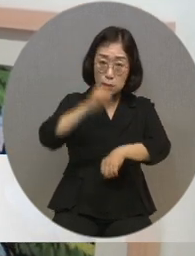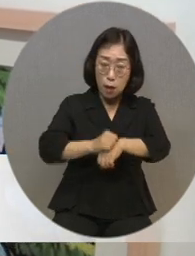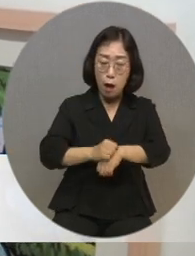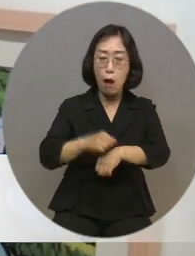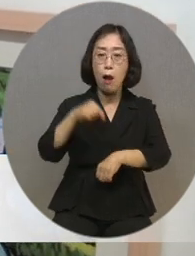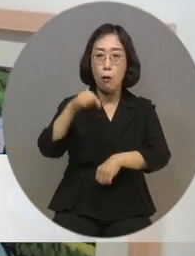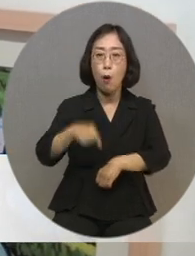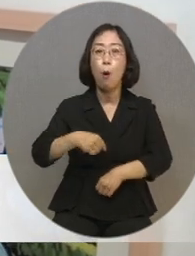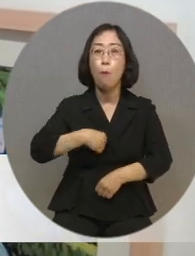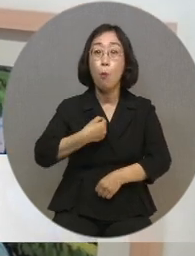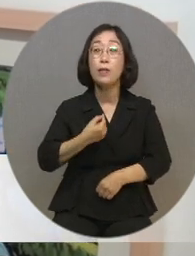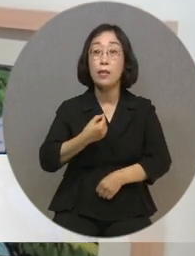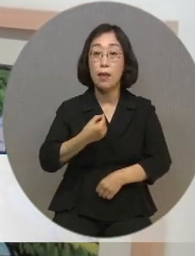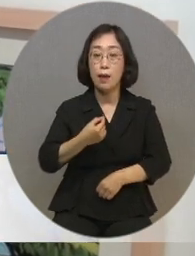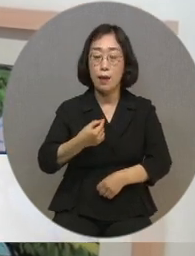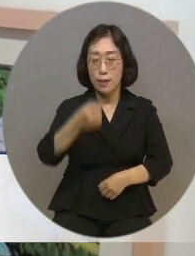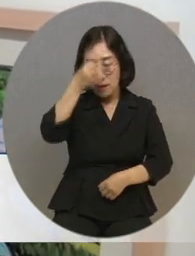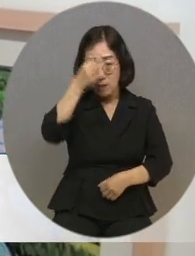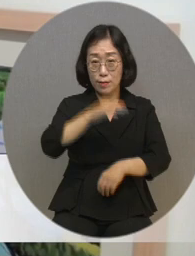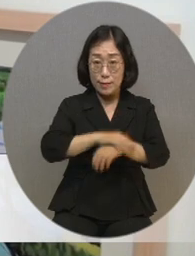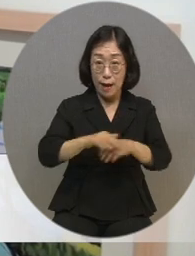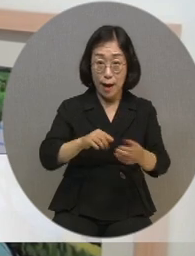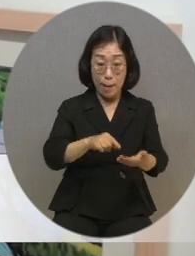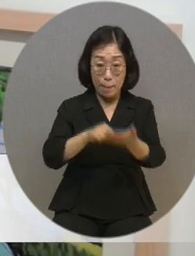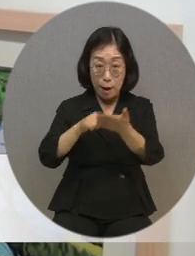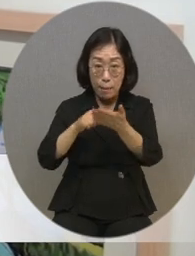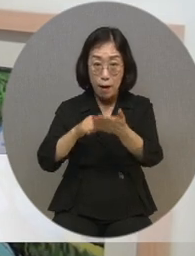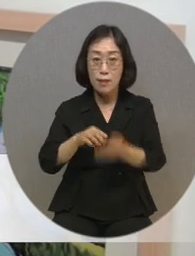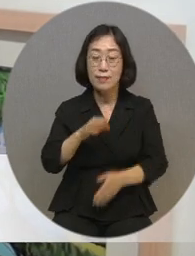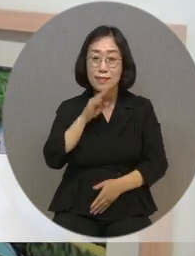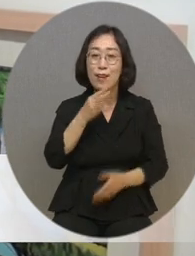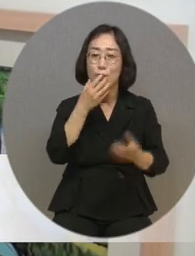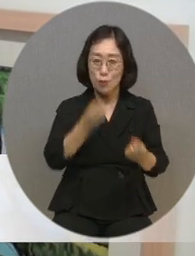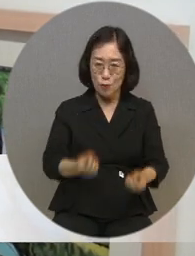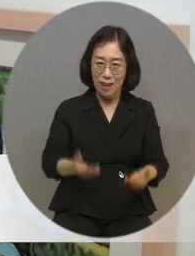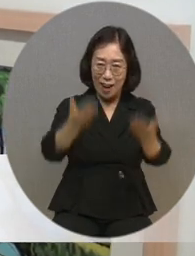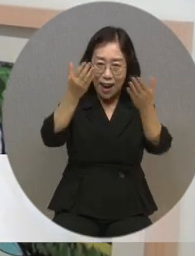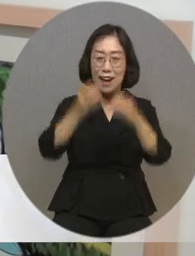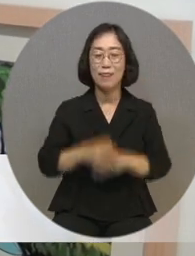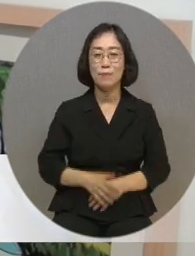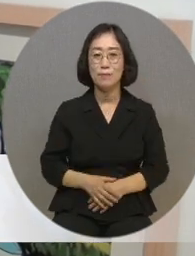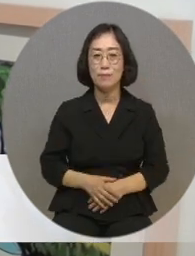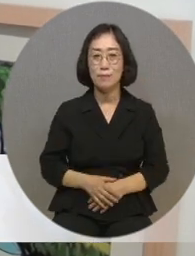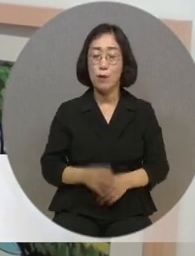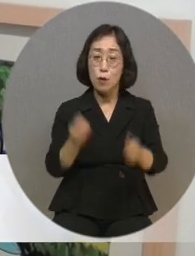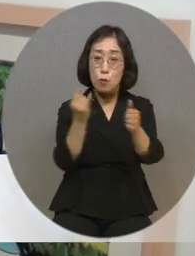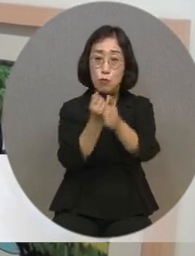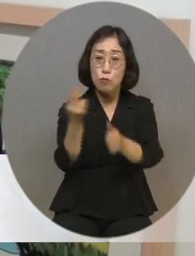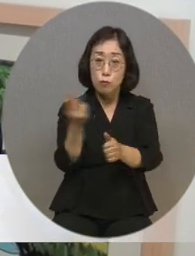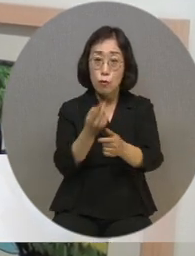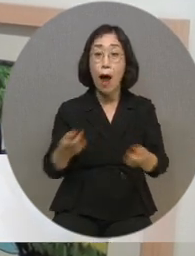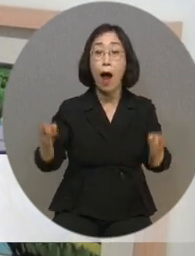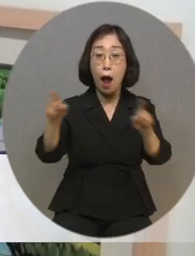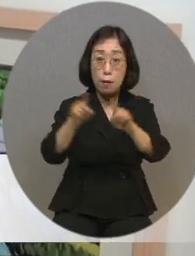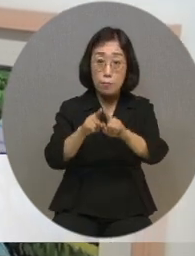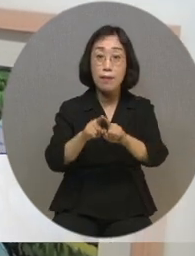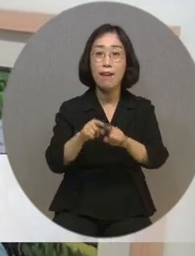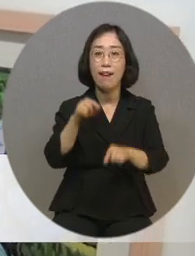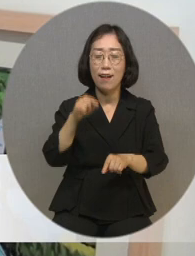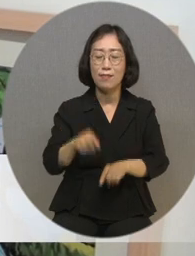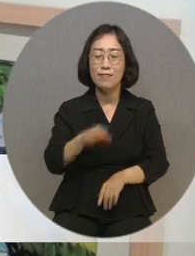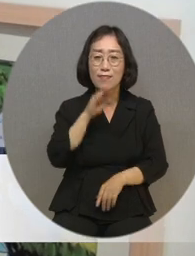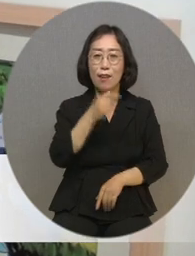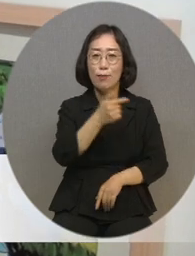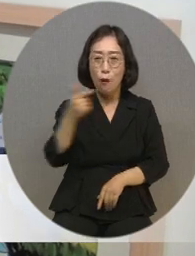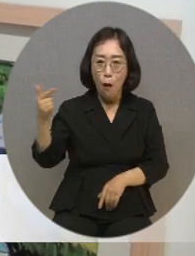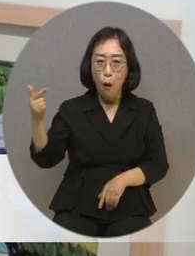본인의 재능을 더욱더 밝히신 것에 대해서는 정말로 축하드리는 바입니다. 부부가 함께 할 수 있다는 것이 너무나